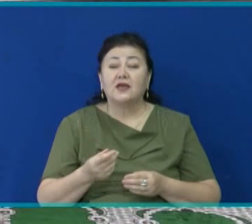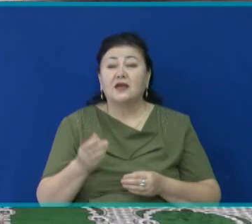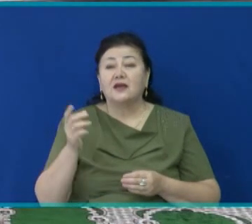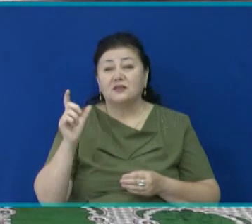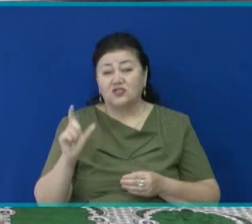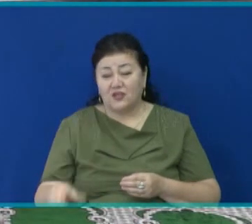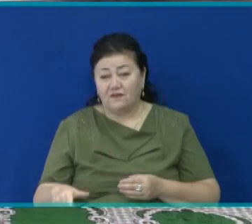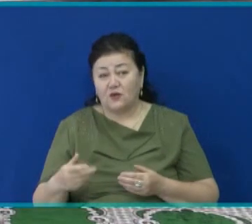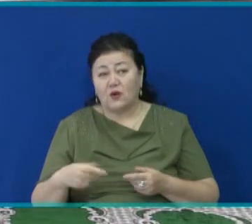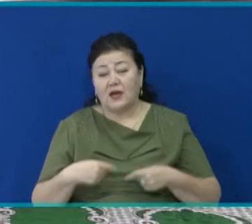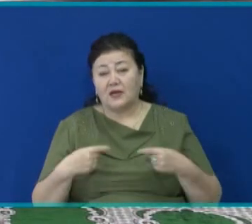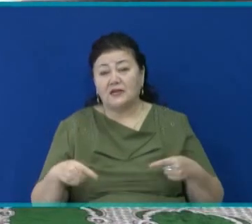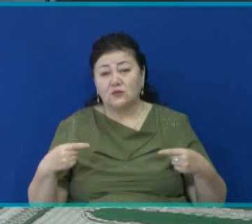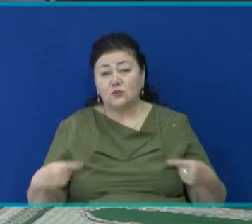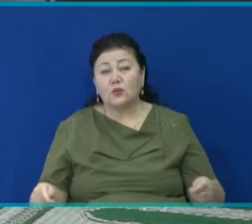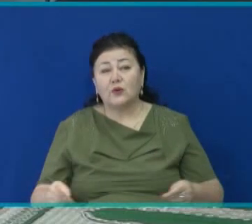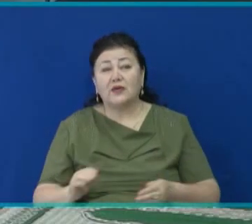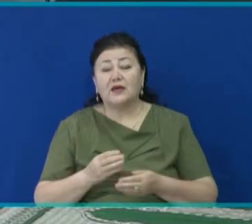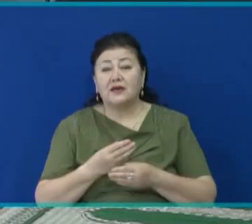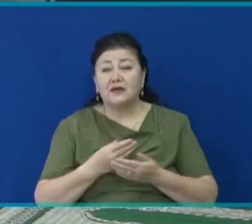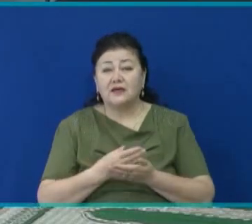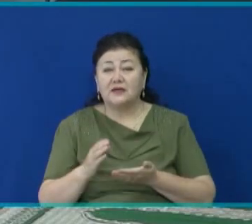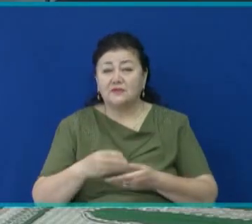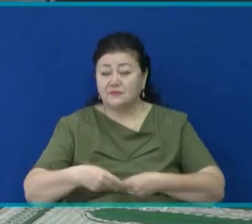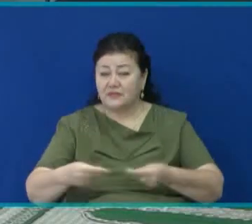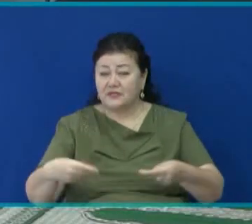а остальное раздается нуждающимся.